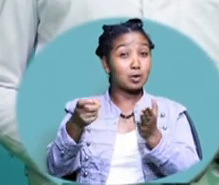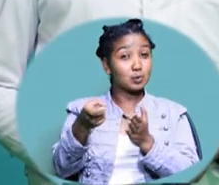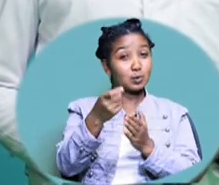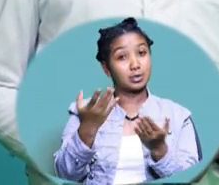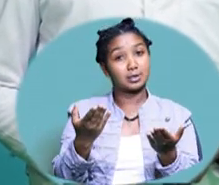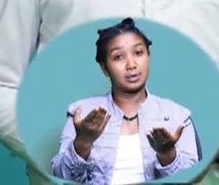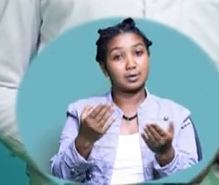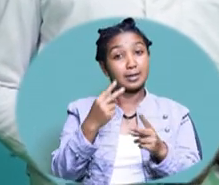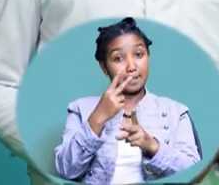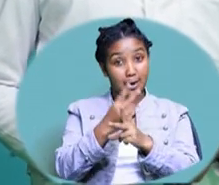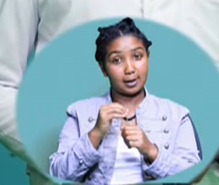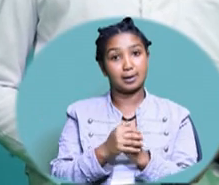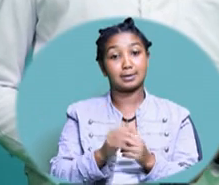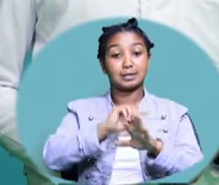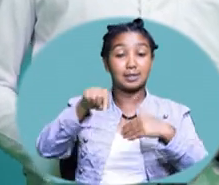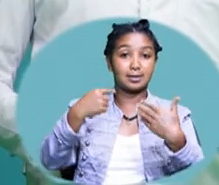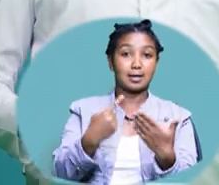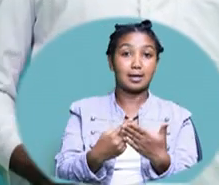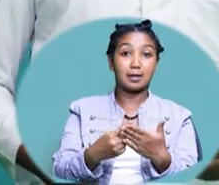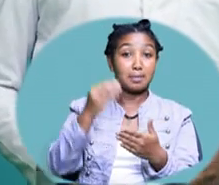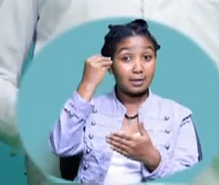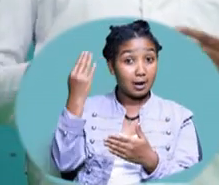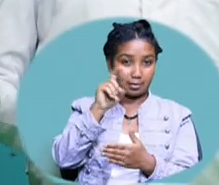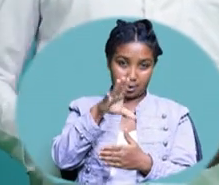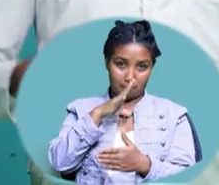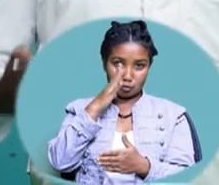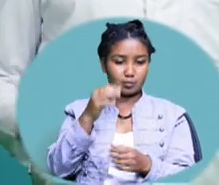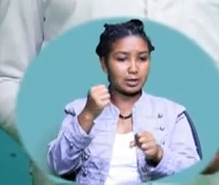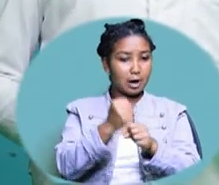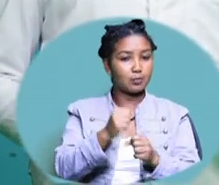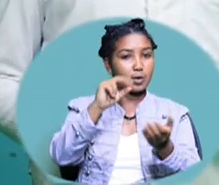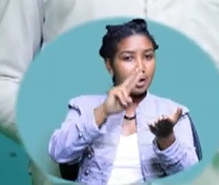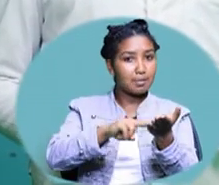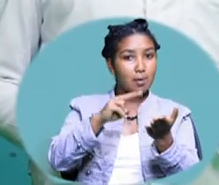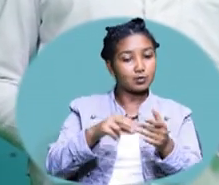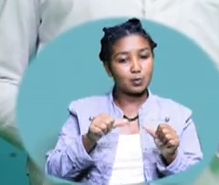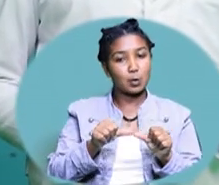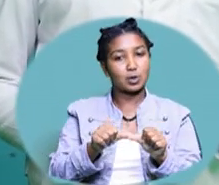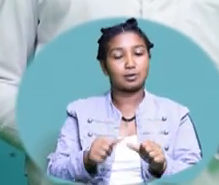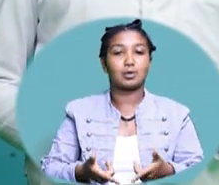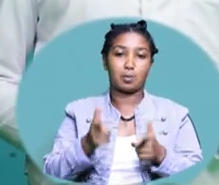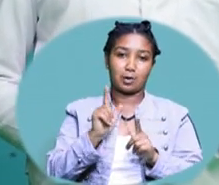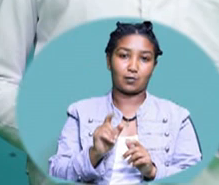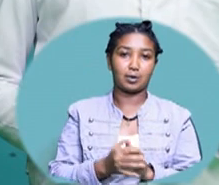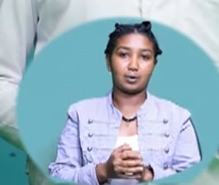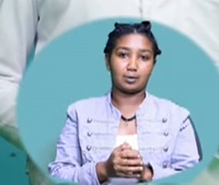እንደሆነ እንጠብቃለን። ስለዚህ መዘናጋት አይጠበቅባችሁም፣ እየሰራችሁ እያነበባችሁ መቆየት